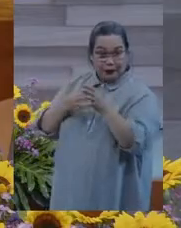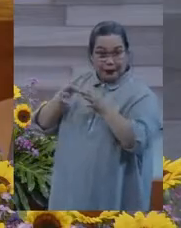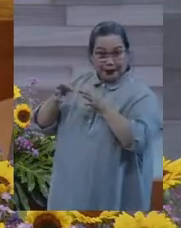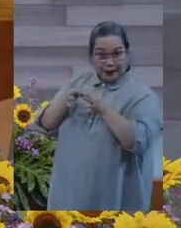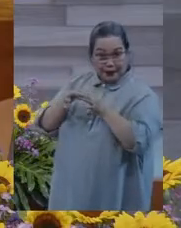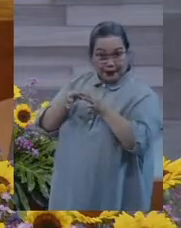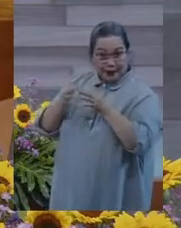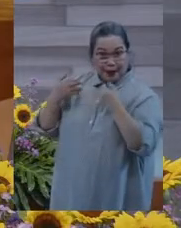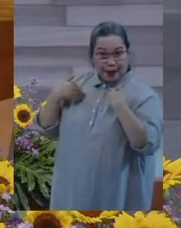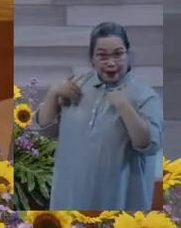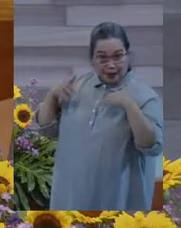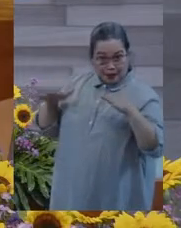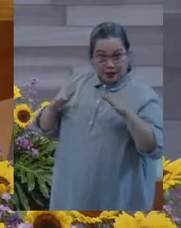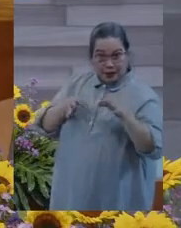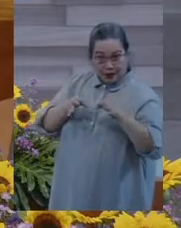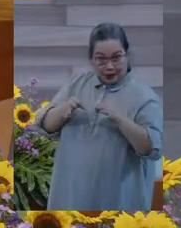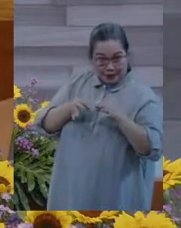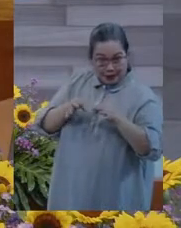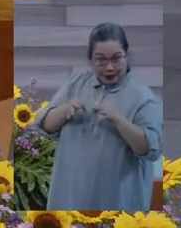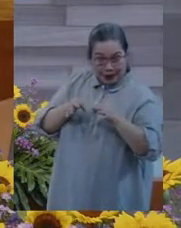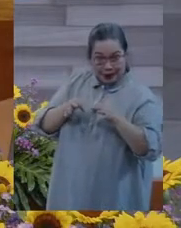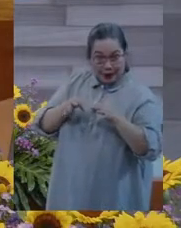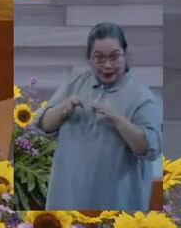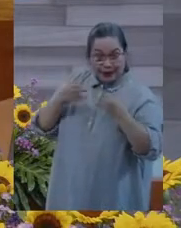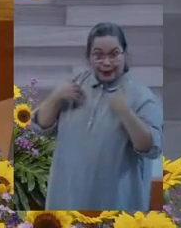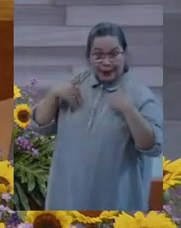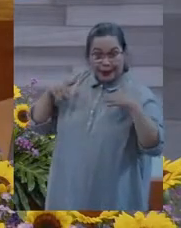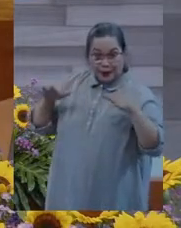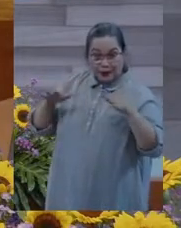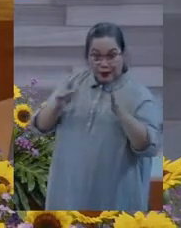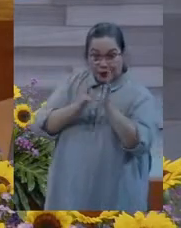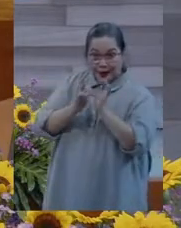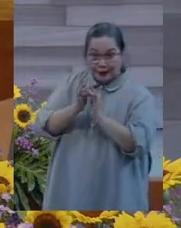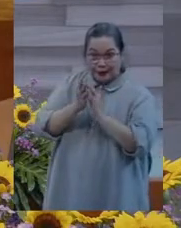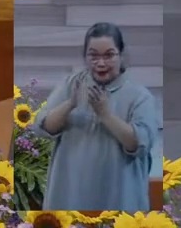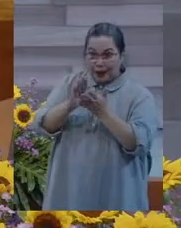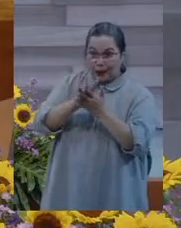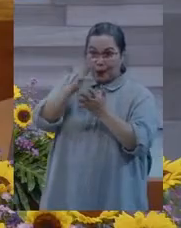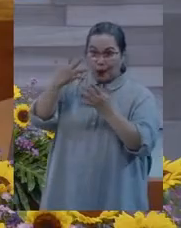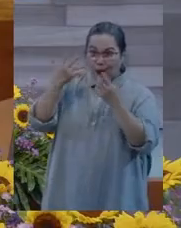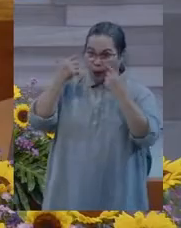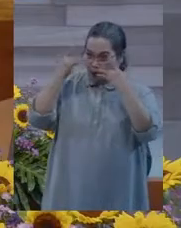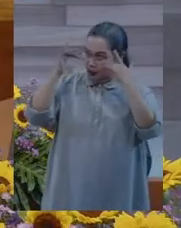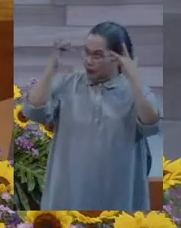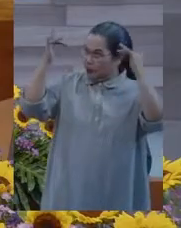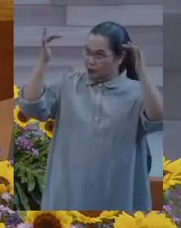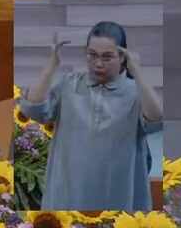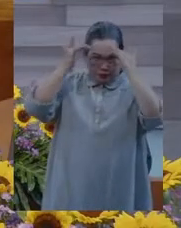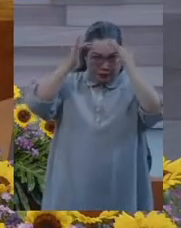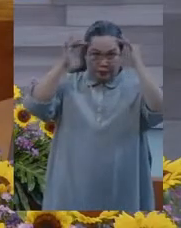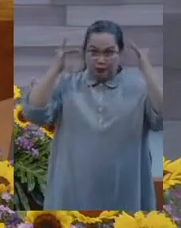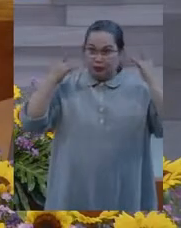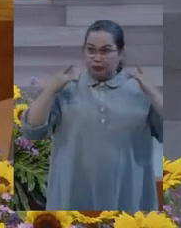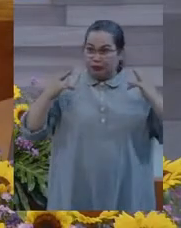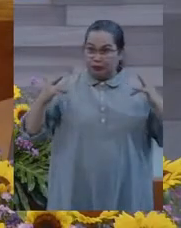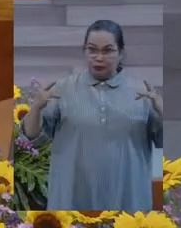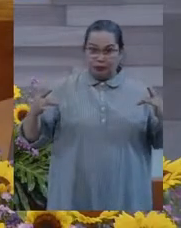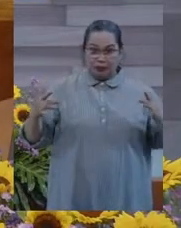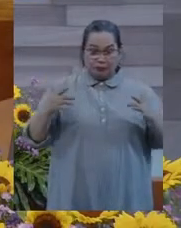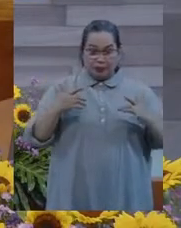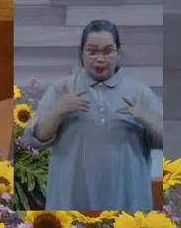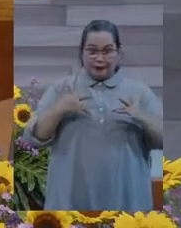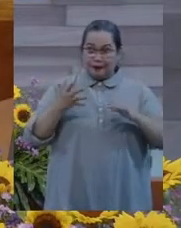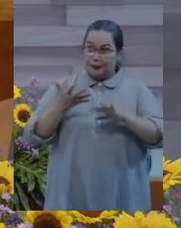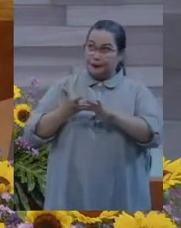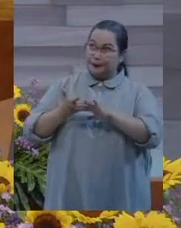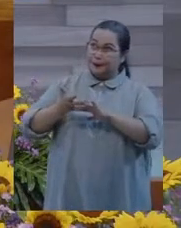ng mga anghel or description ng mga anghel sa Biblia, sila ay malwalhati ang itsura. They blaspheme the